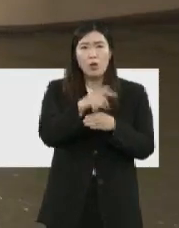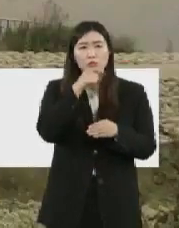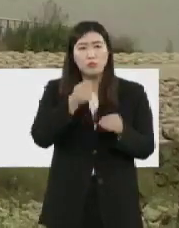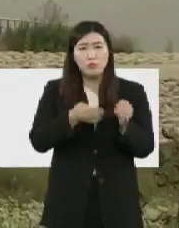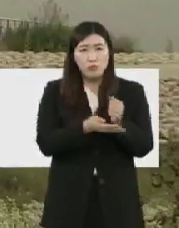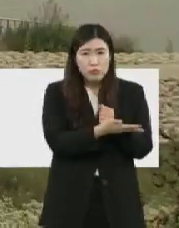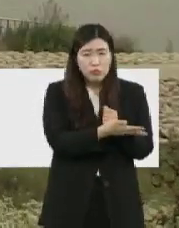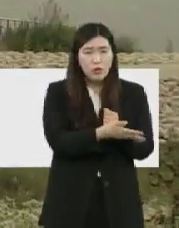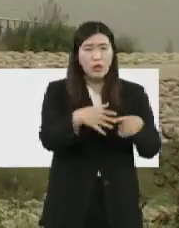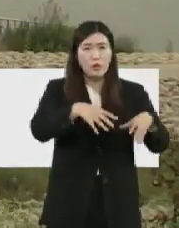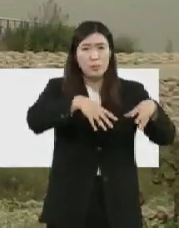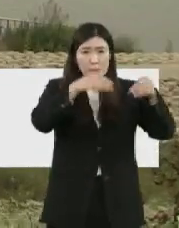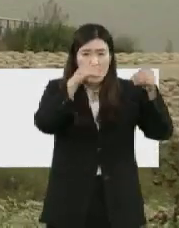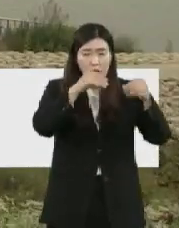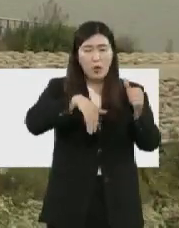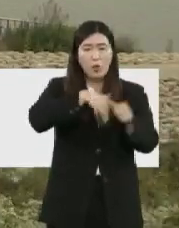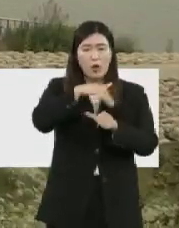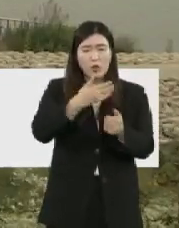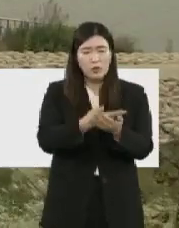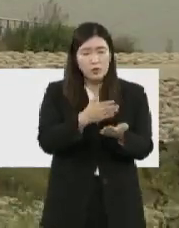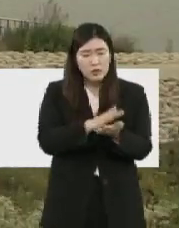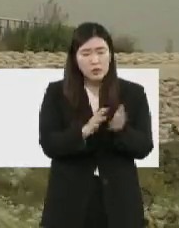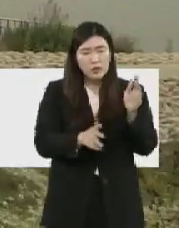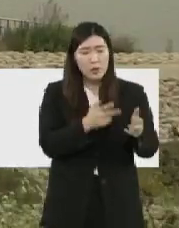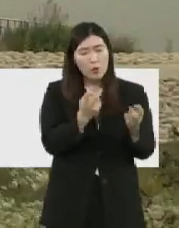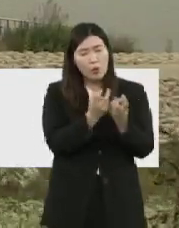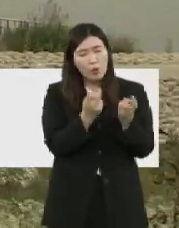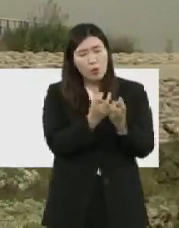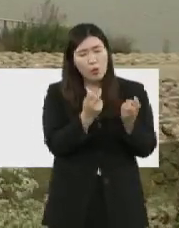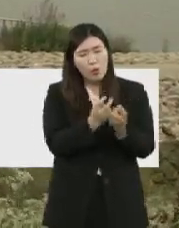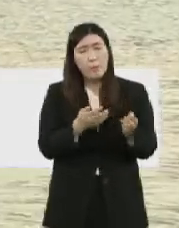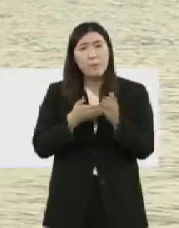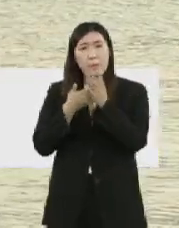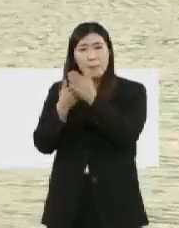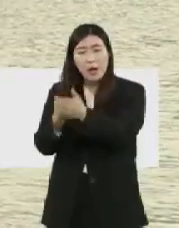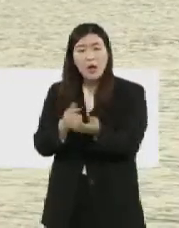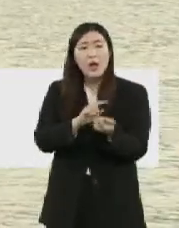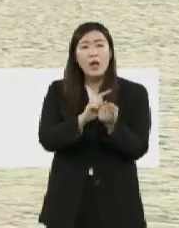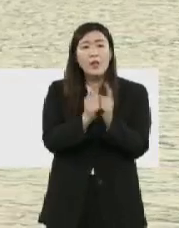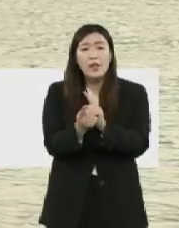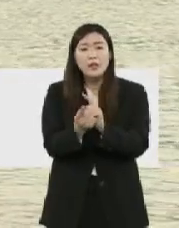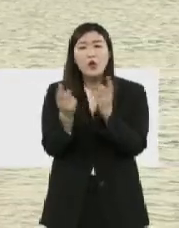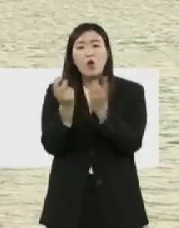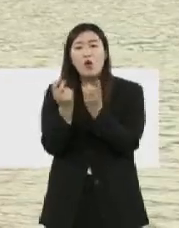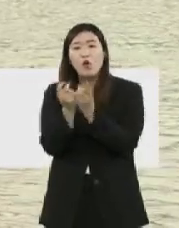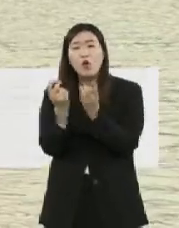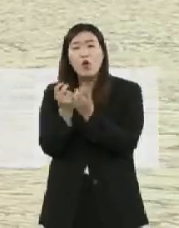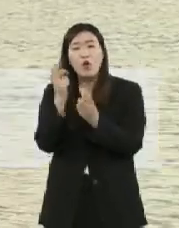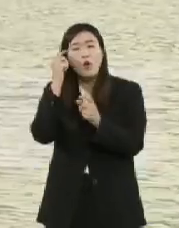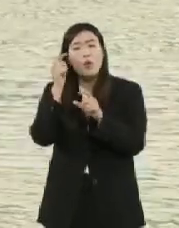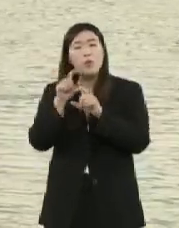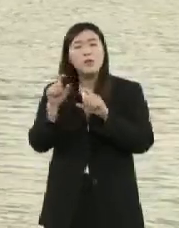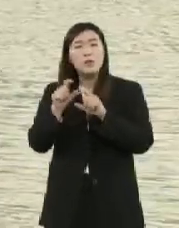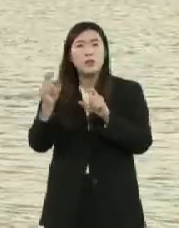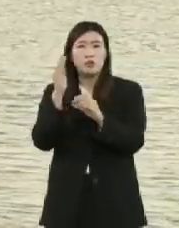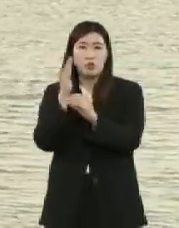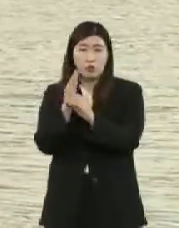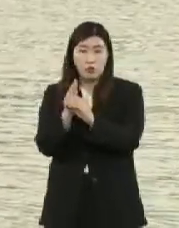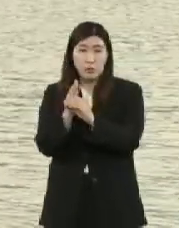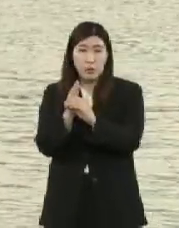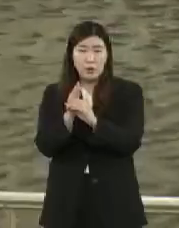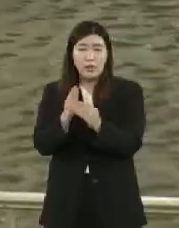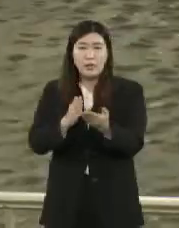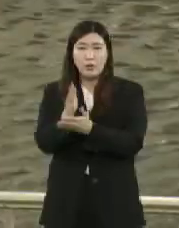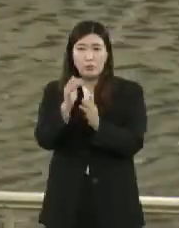가뭄대책 환경개선 사업을 물 관리 위원회 건의해 대체 관전 개발 등을 추진 중 이라며 지역민과